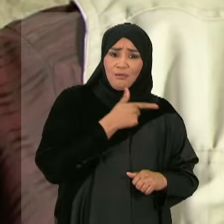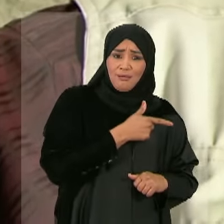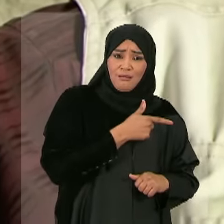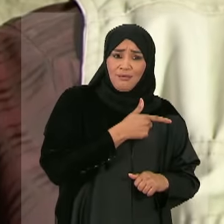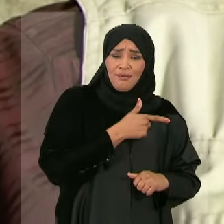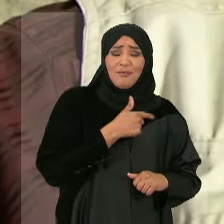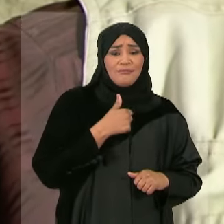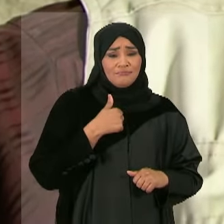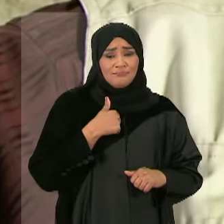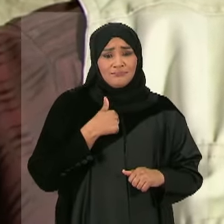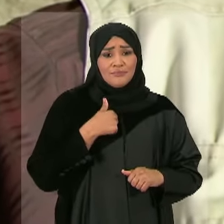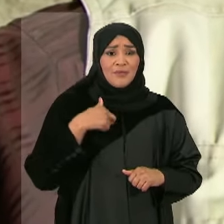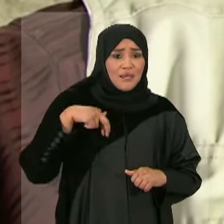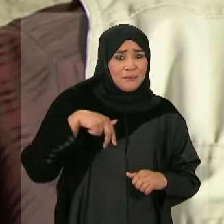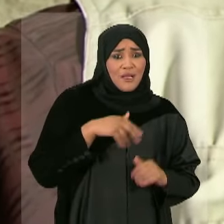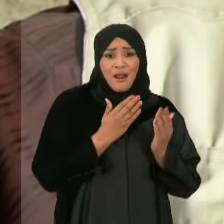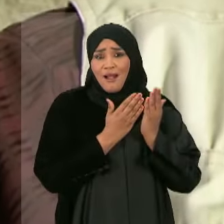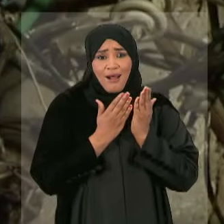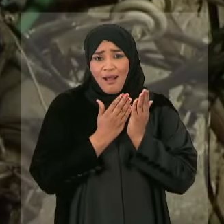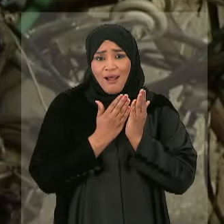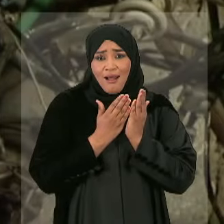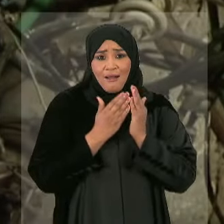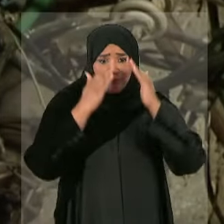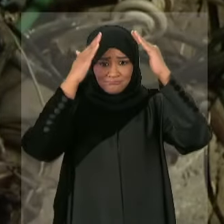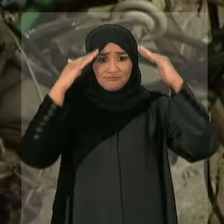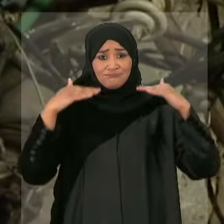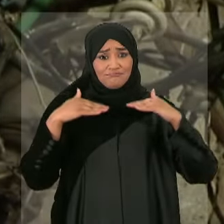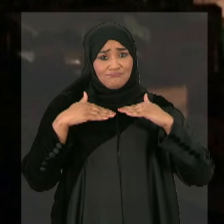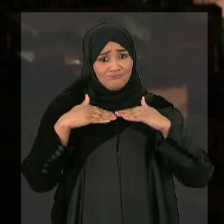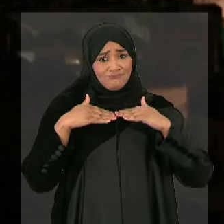أروح أدخل الدير، بدي أسير خوري.